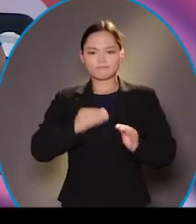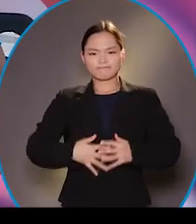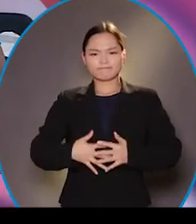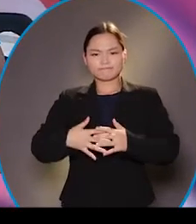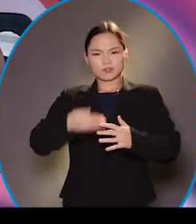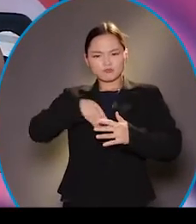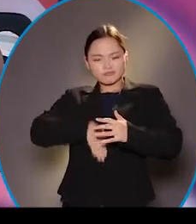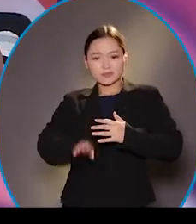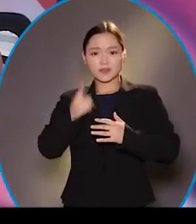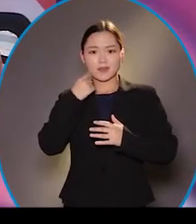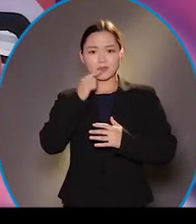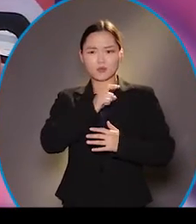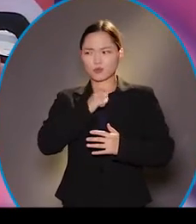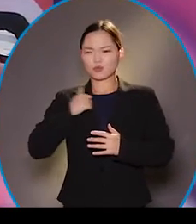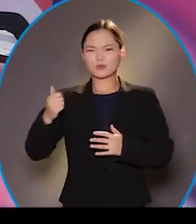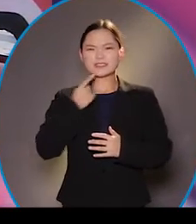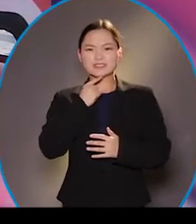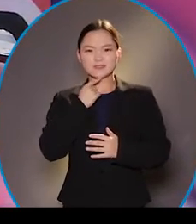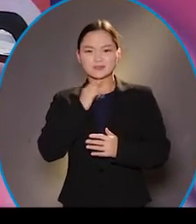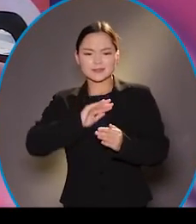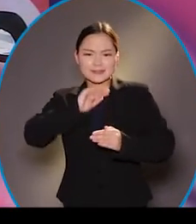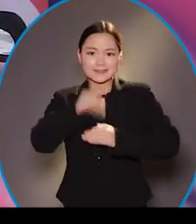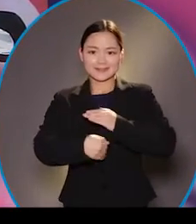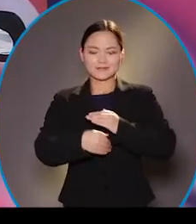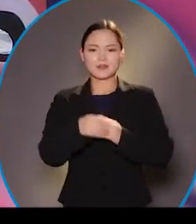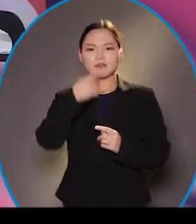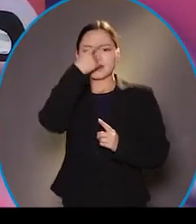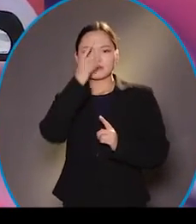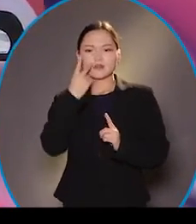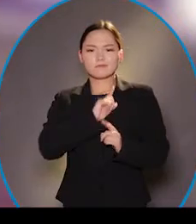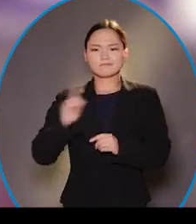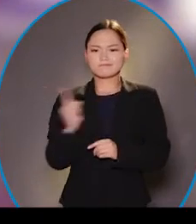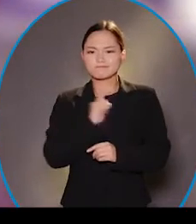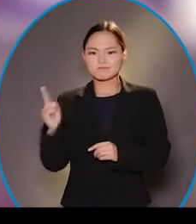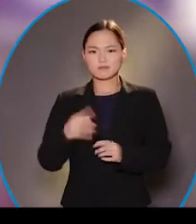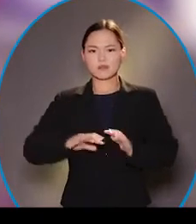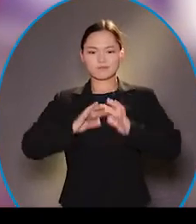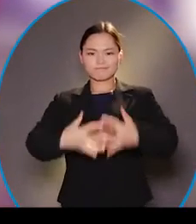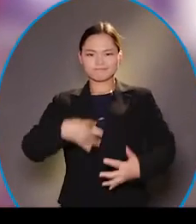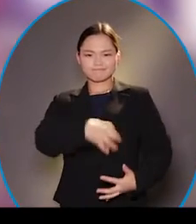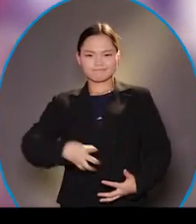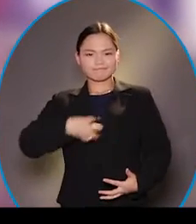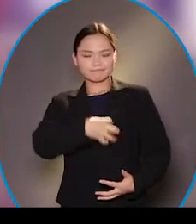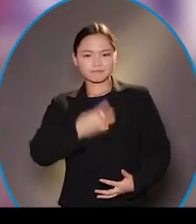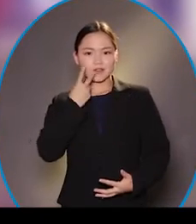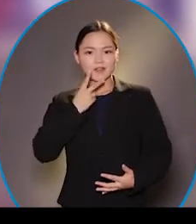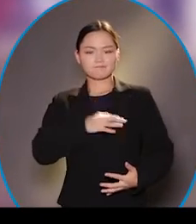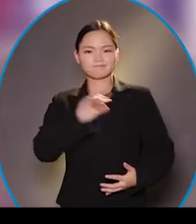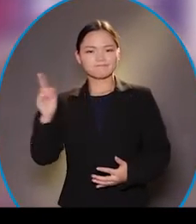эмэгтэй хүн бүрт амаргүй даваа байдаг. Жирэмсний хяналтанд тогтмол үзүүлж, ураг хэвийн бойжиж байсан